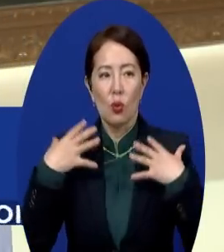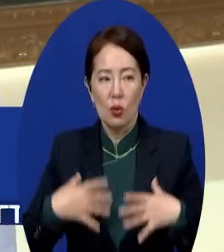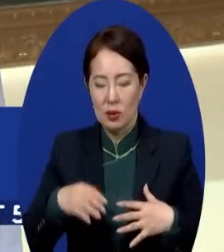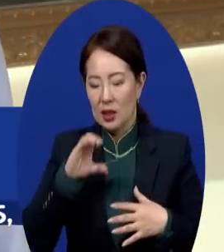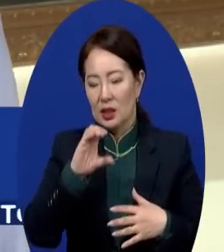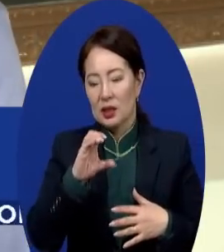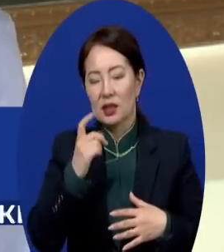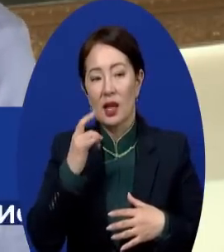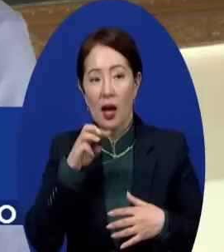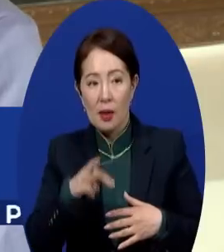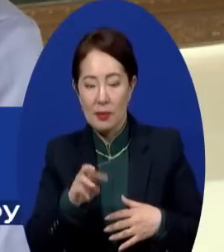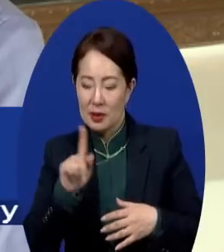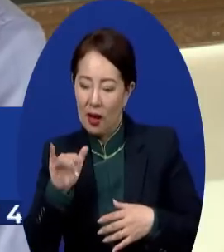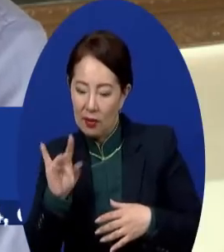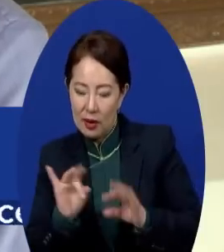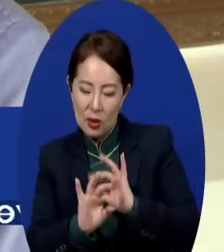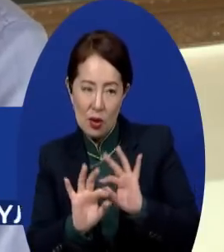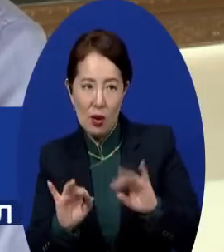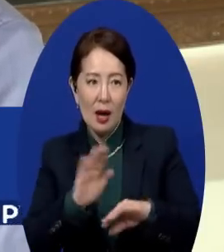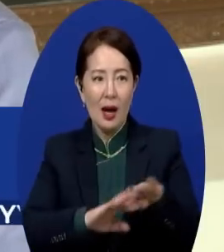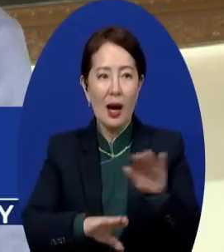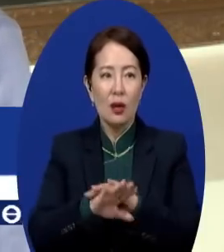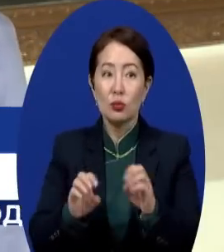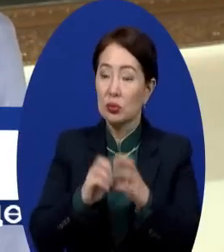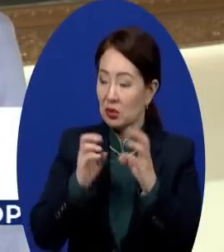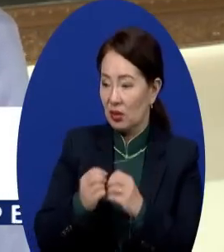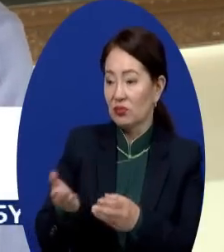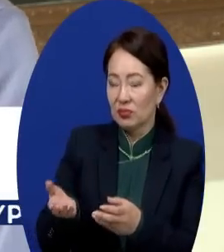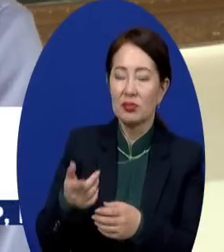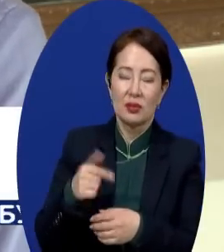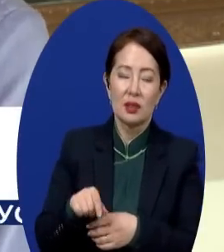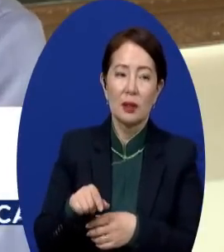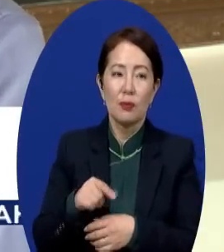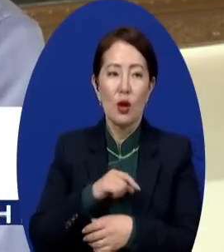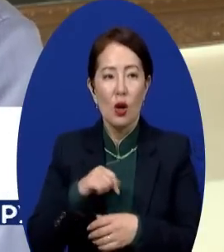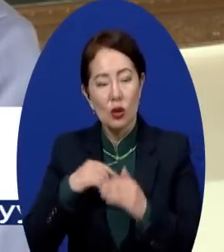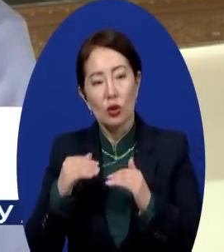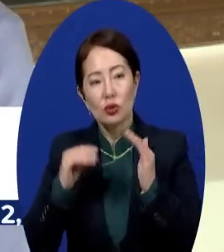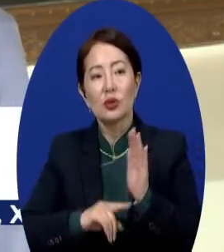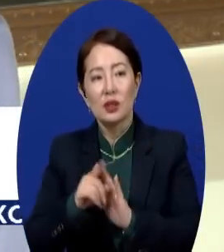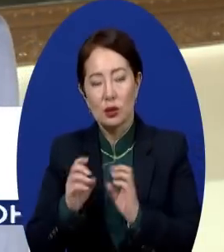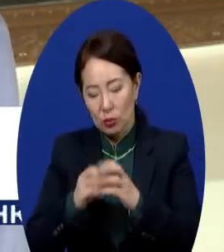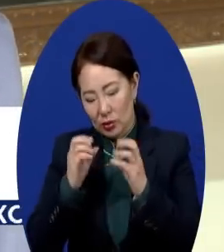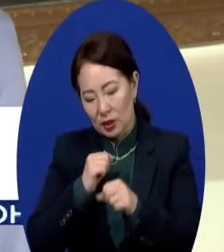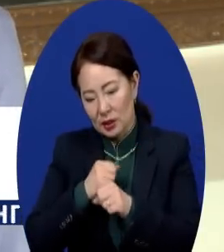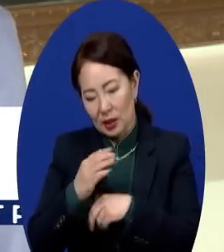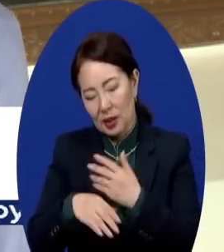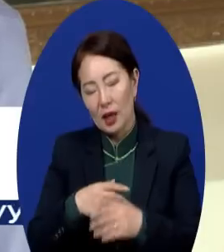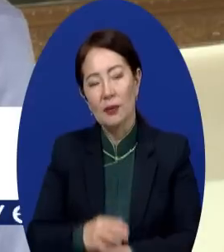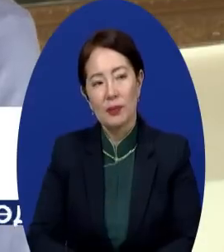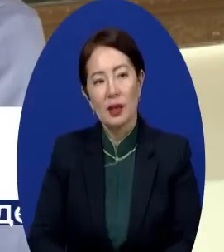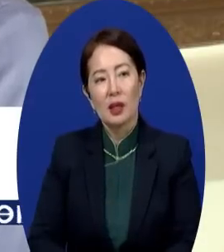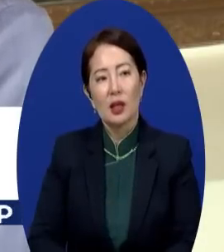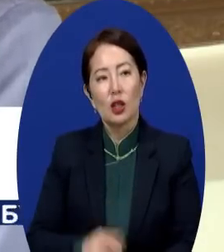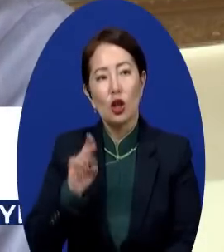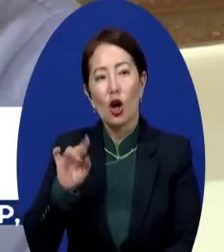болон хувцс загварын хэсгэн болон янз бүрийн нэг юм гар урлал гэдэг та. Тийм гар урлал талдаа өөрөө яриа хөдөлж хэлсэн бүтээлч талдаа креатив байдлаараа гэсэн үг